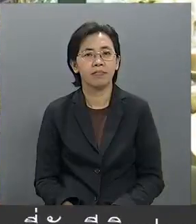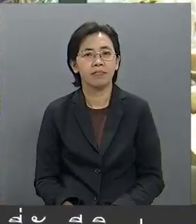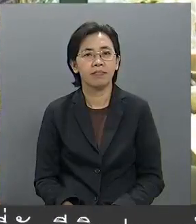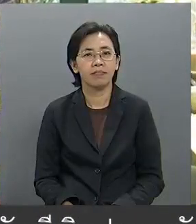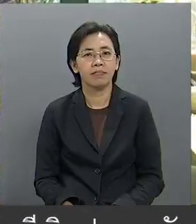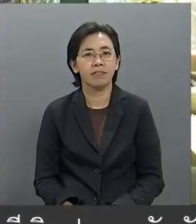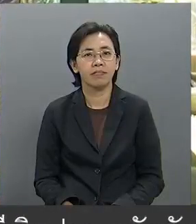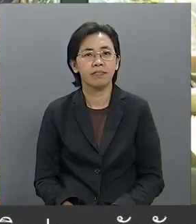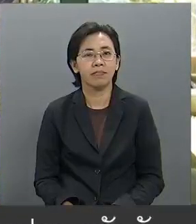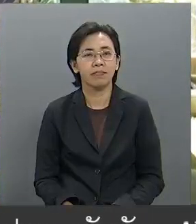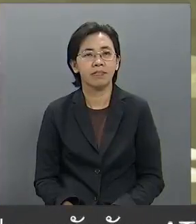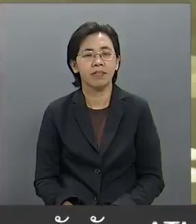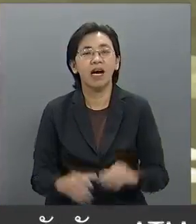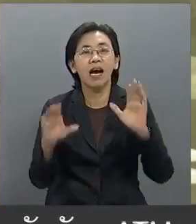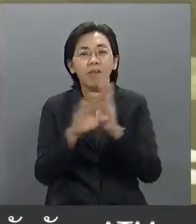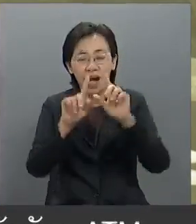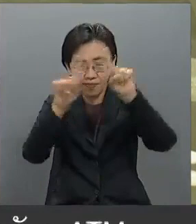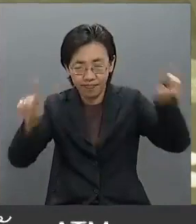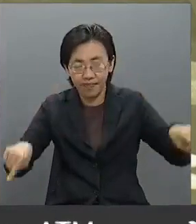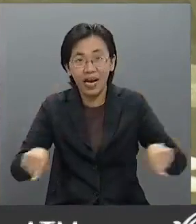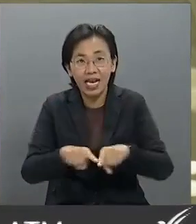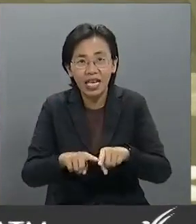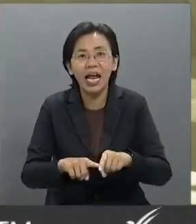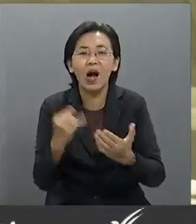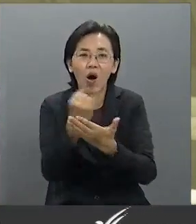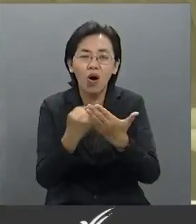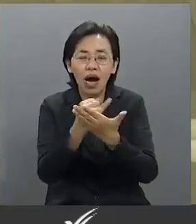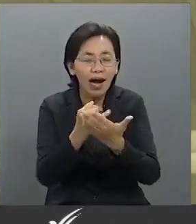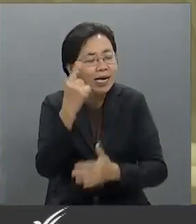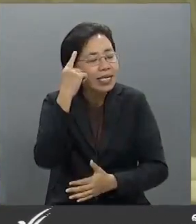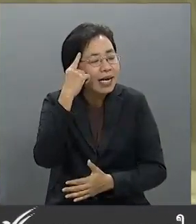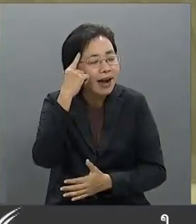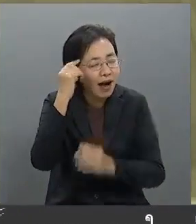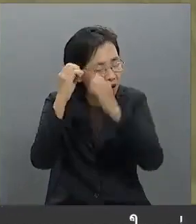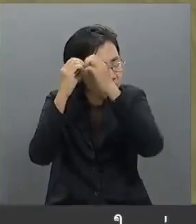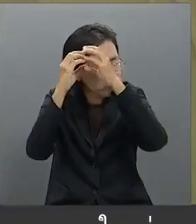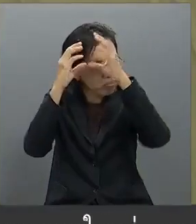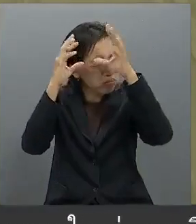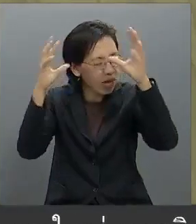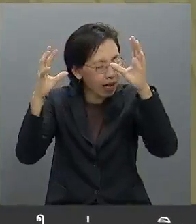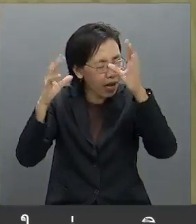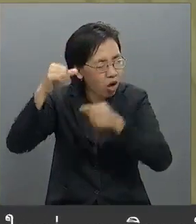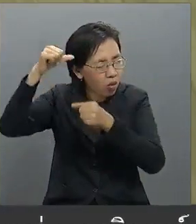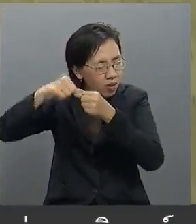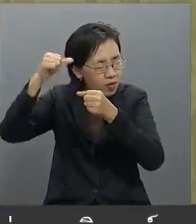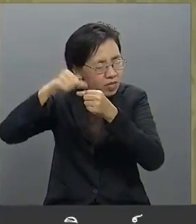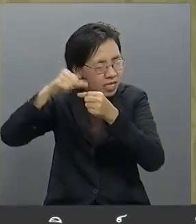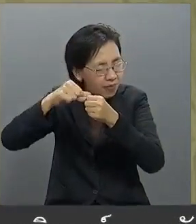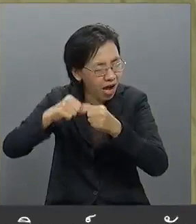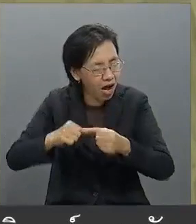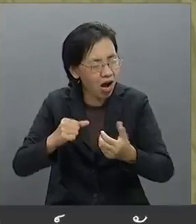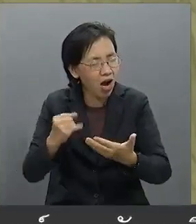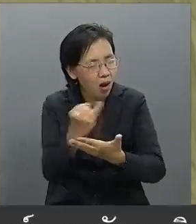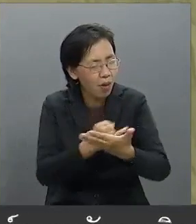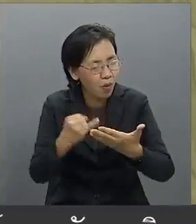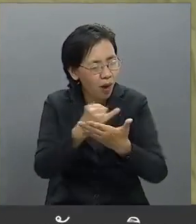ิมโลหะที่พัฒนาเนื้อหาจากวาดคาแรคเตอร์ตามจินตนาการสู่การเล่าเรื่องจากความทรงจำโดยภาพวัตถุสมจริงเช่นหมา